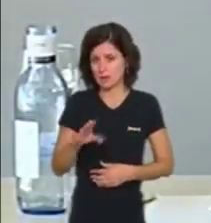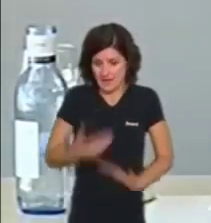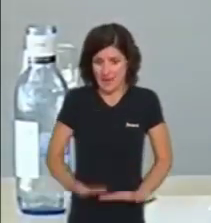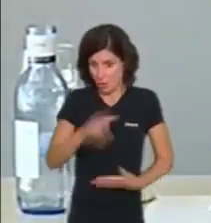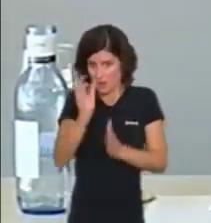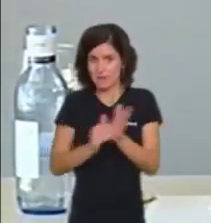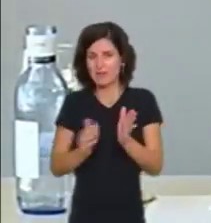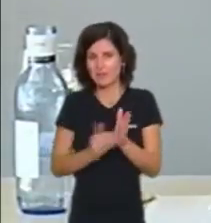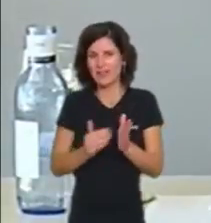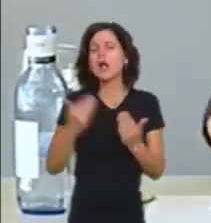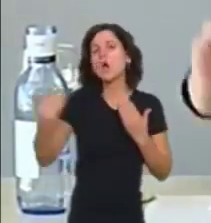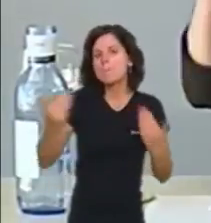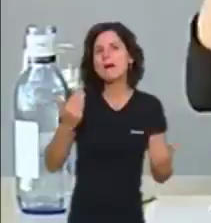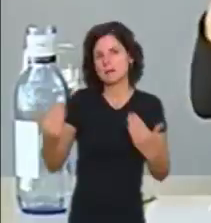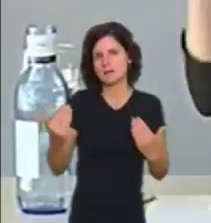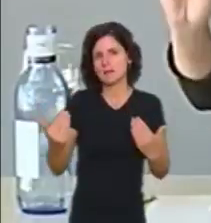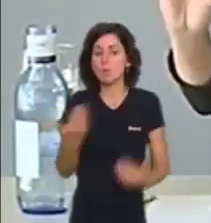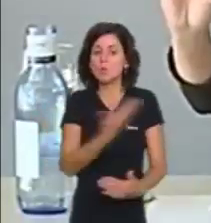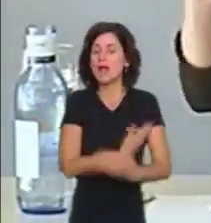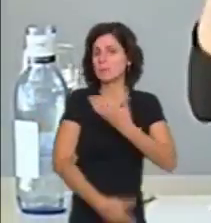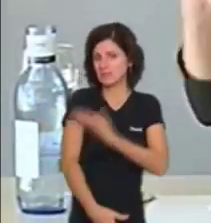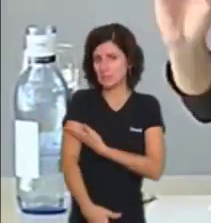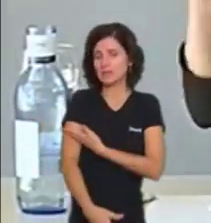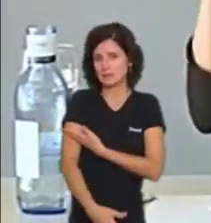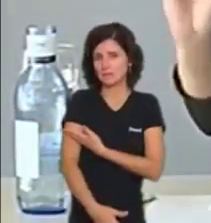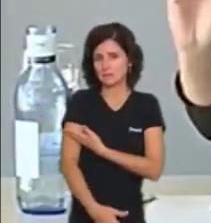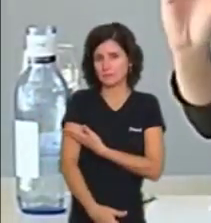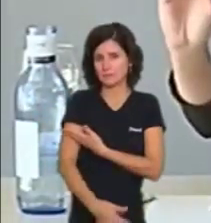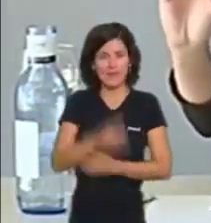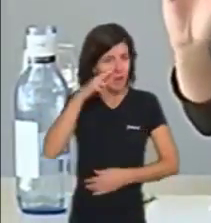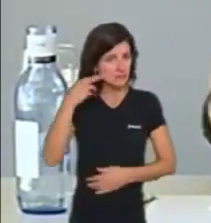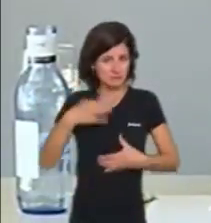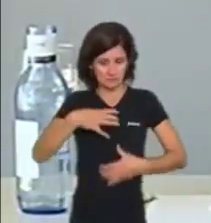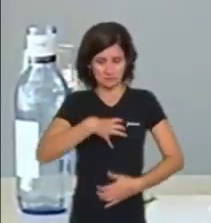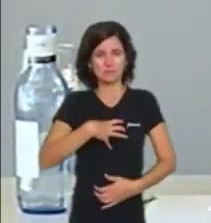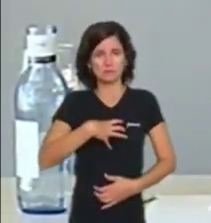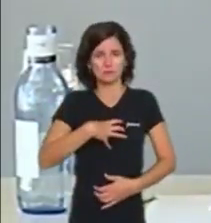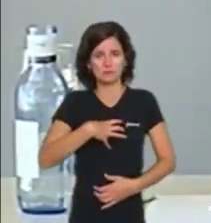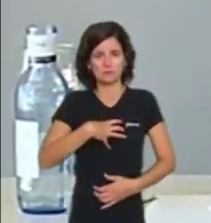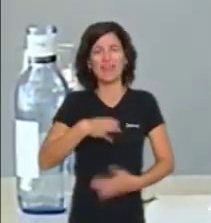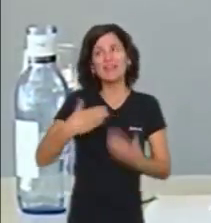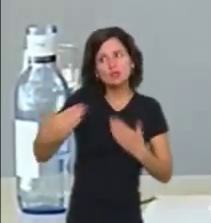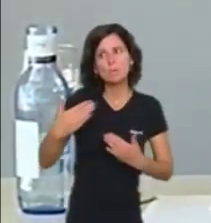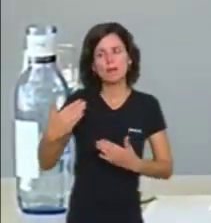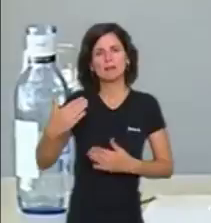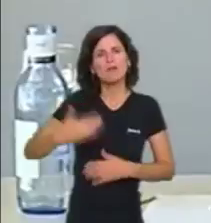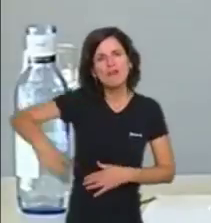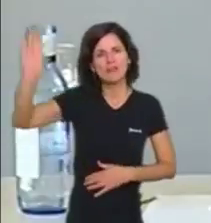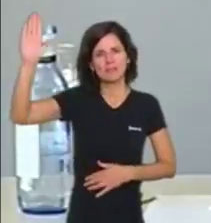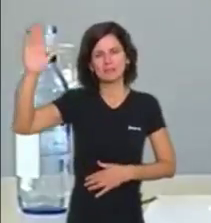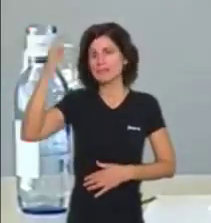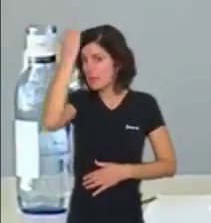esta comunitat, compare la camiseta que jo me vaig ficar de Camps amb els feixistes que en la cara